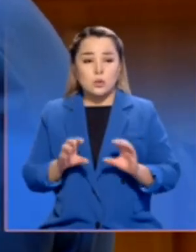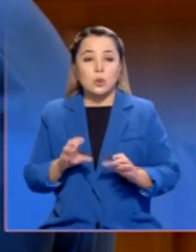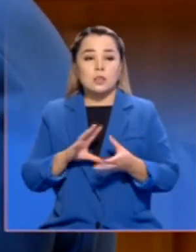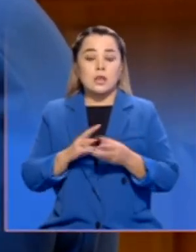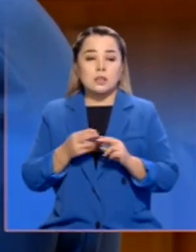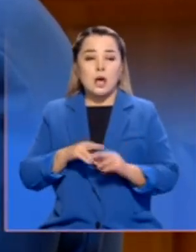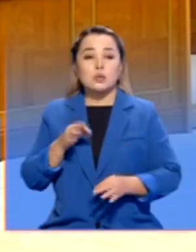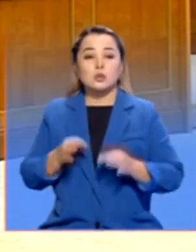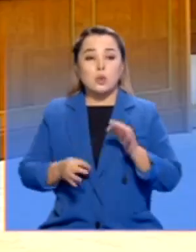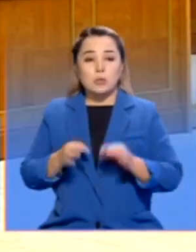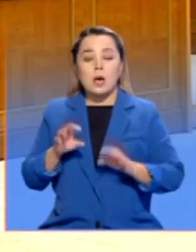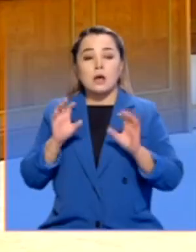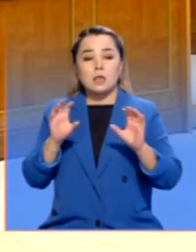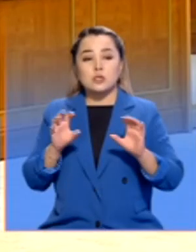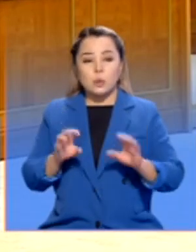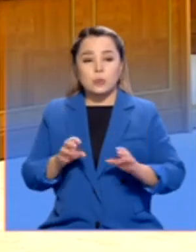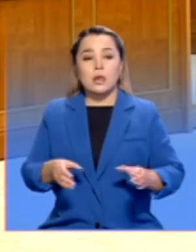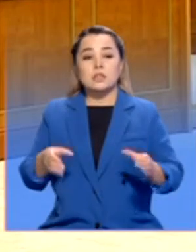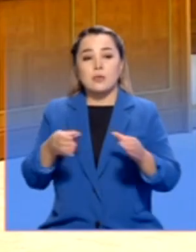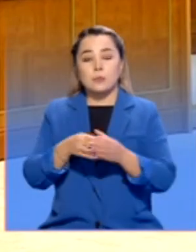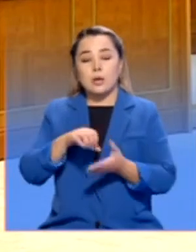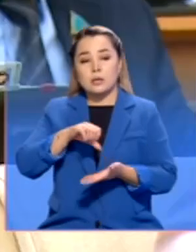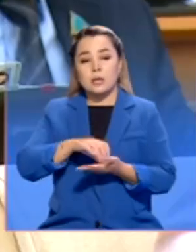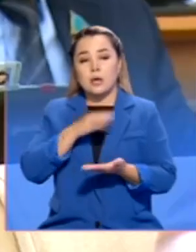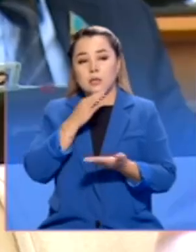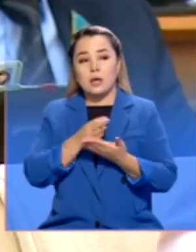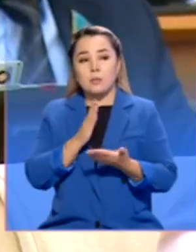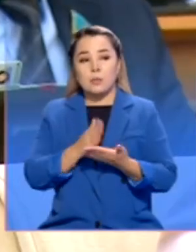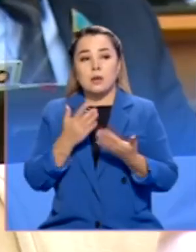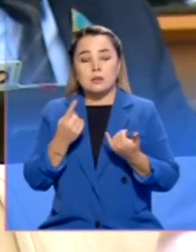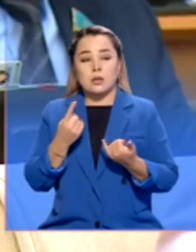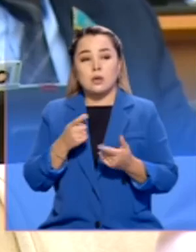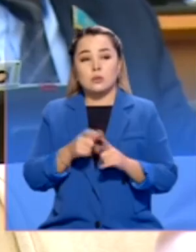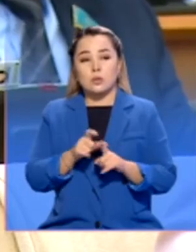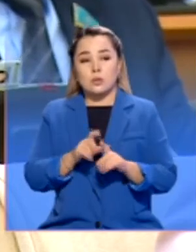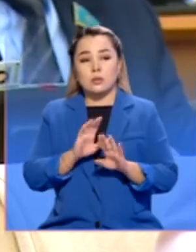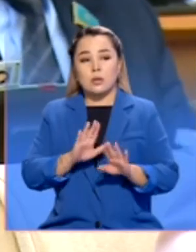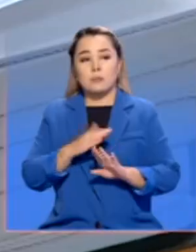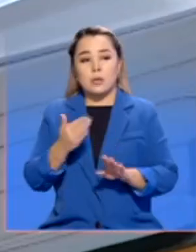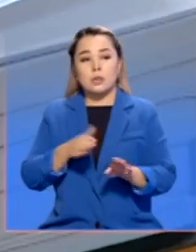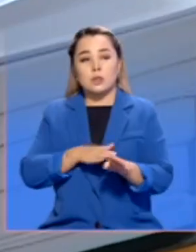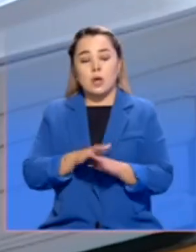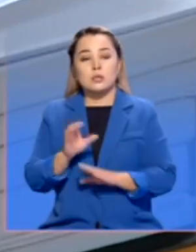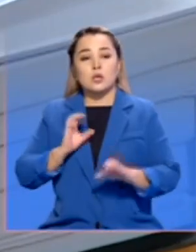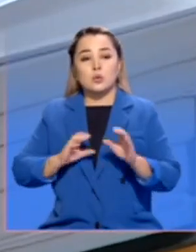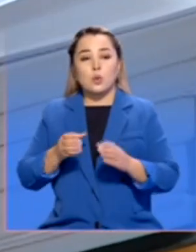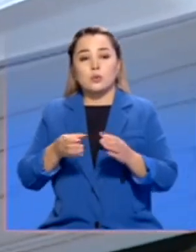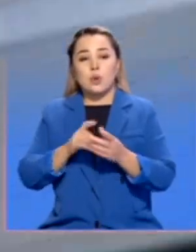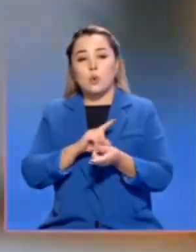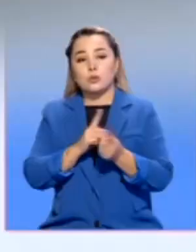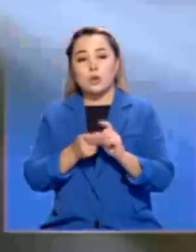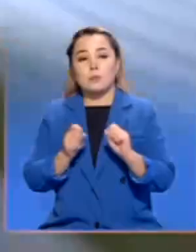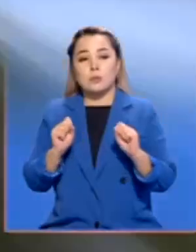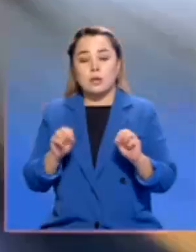сот қазіргі конституциялық кеңестің орнын басады. Атауындағы бір ғана сөз емес, тұтас институттың құзыреті